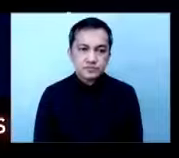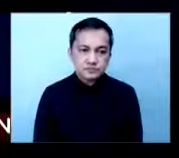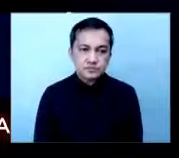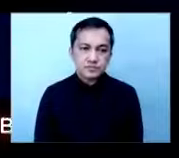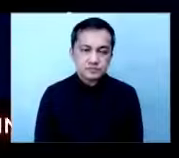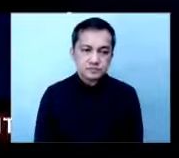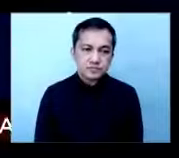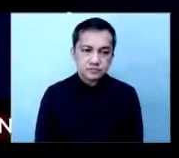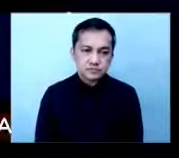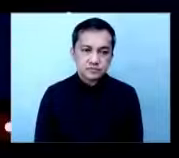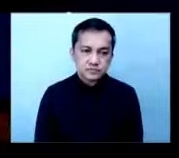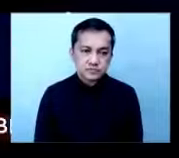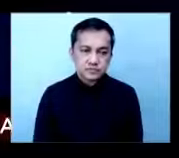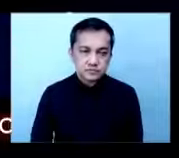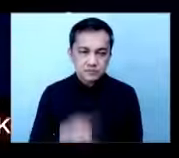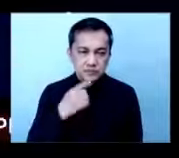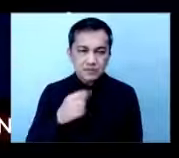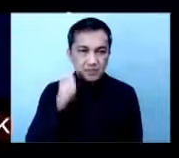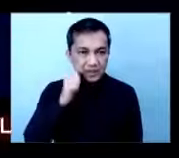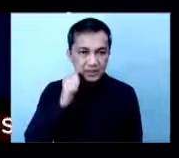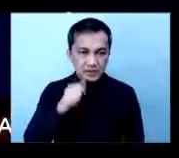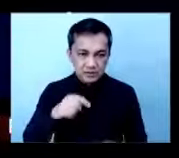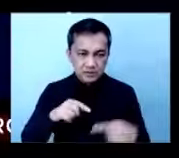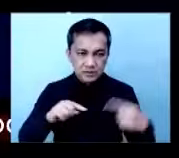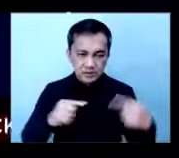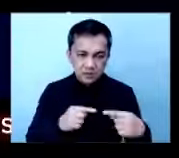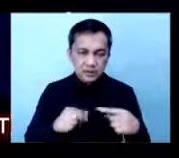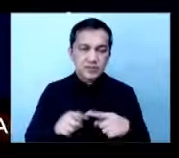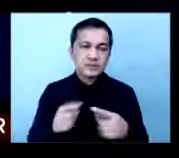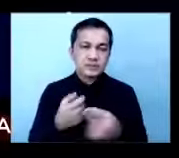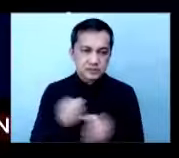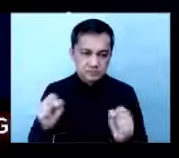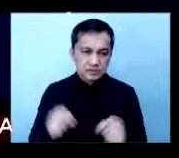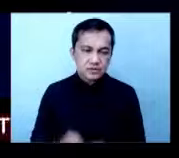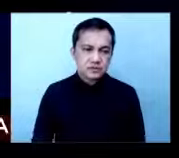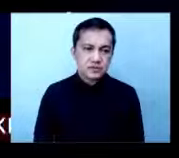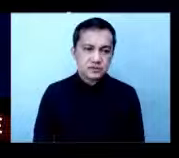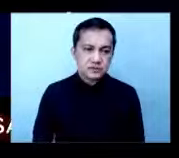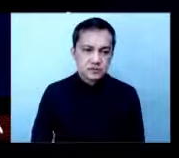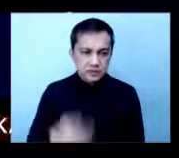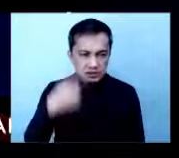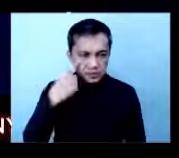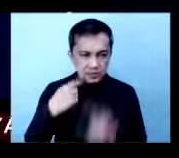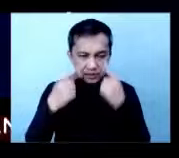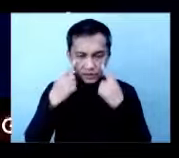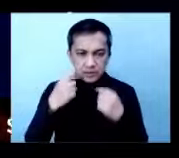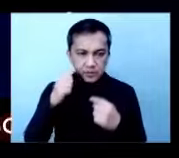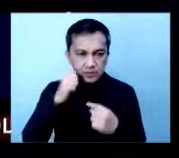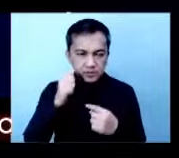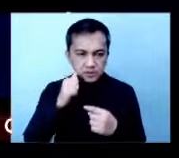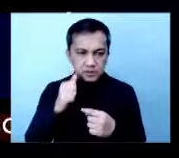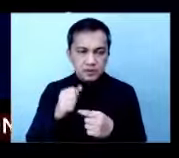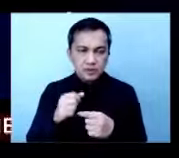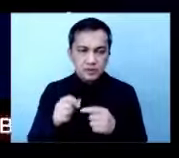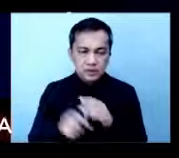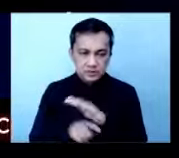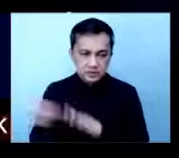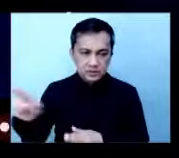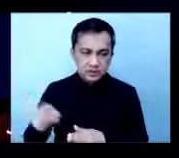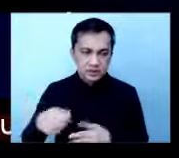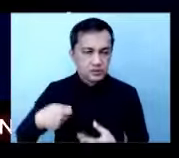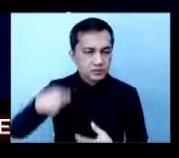Sugatan ang 50-anyos na babaeng biktima pero nailigtas siya. Napayak na lang ang babae na makawala siya mula sa hostage